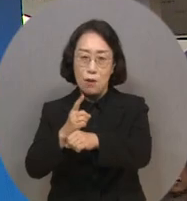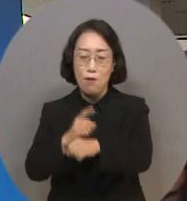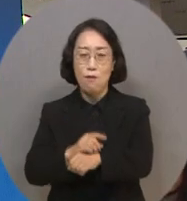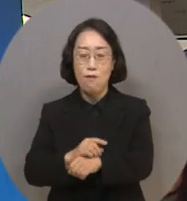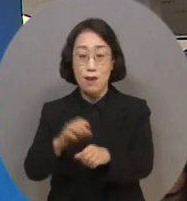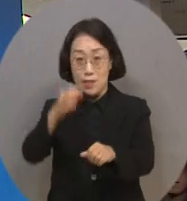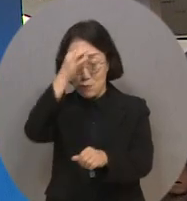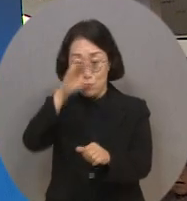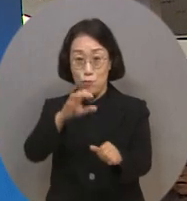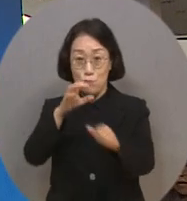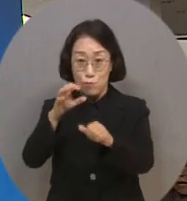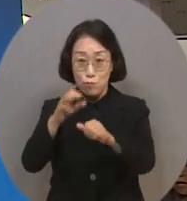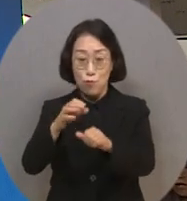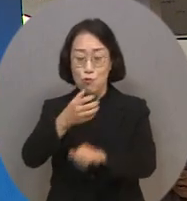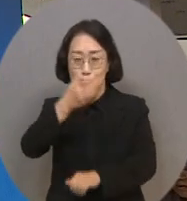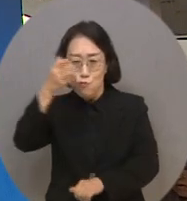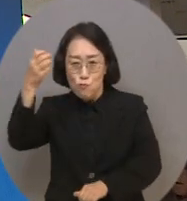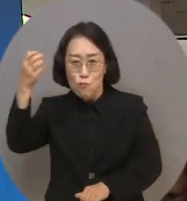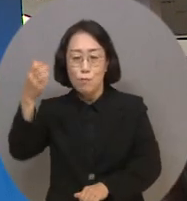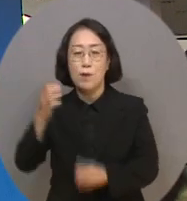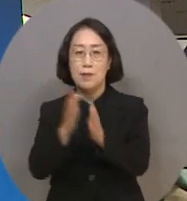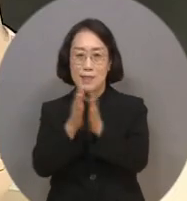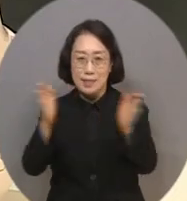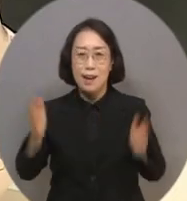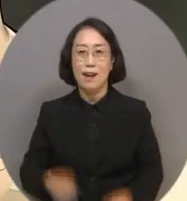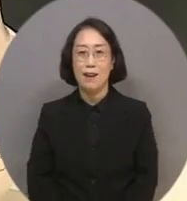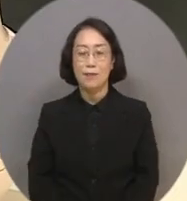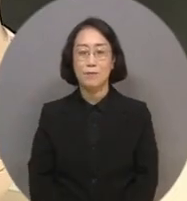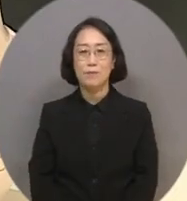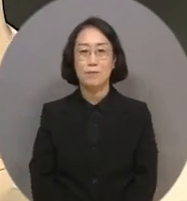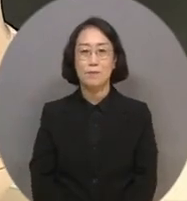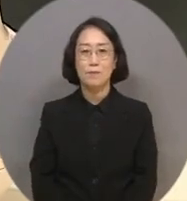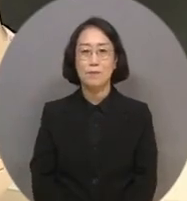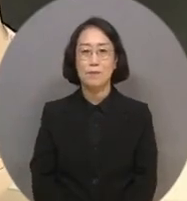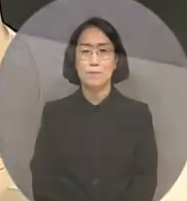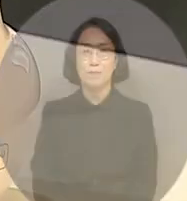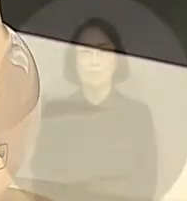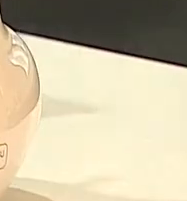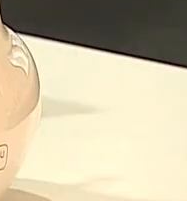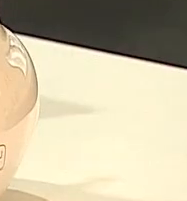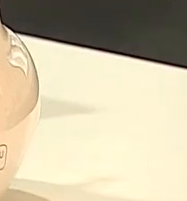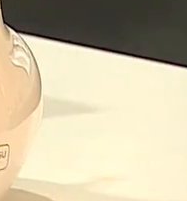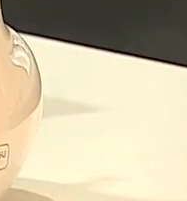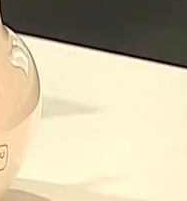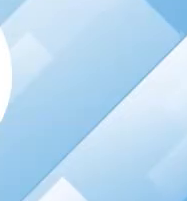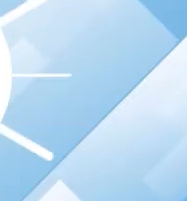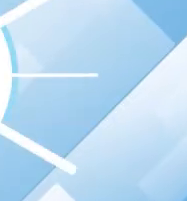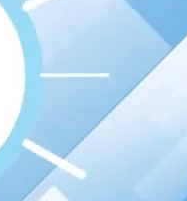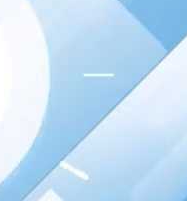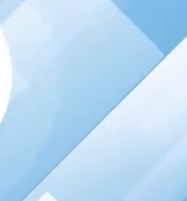발맞추어 꿈을 향해 준비하고 있습니다. 복지TV 뉴스 정유정입니다.